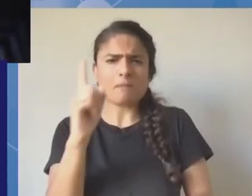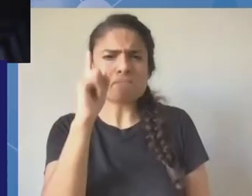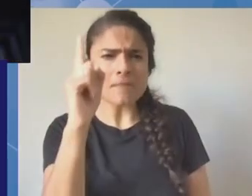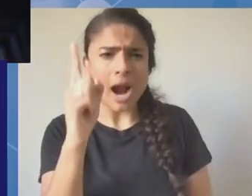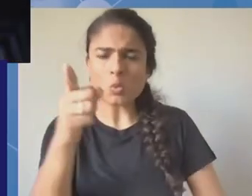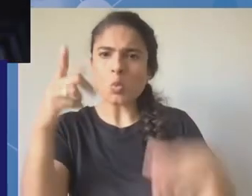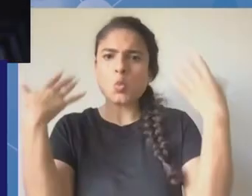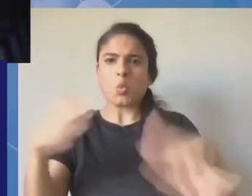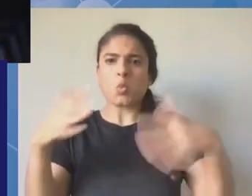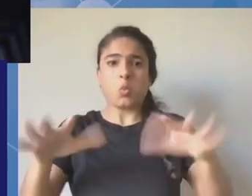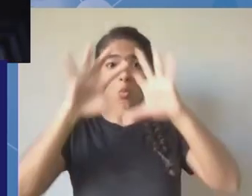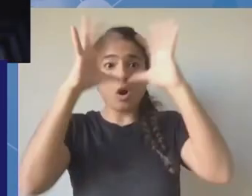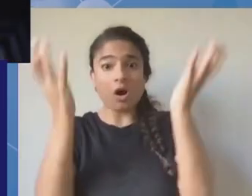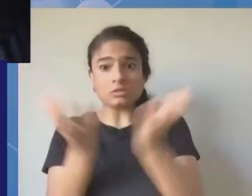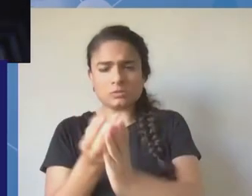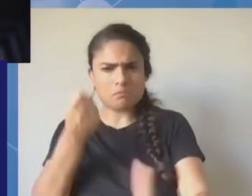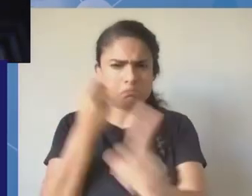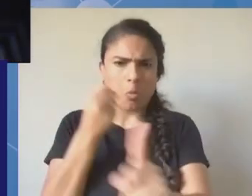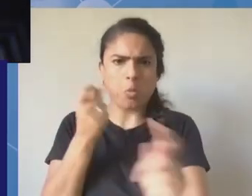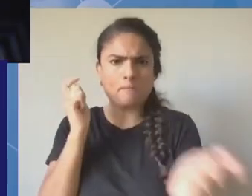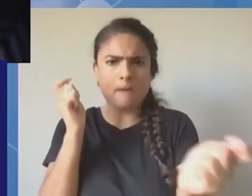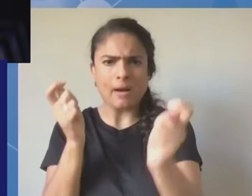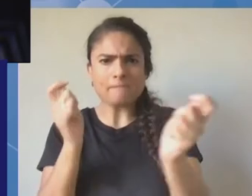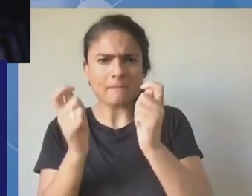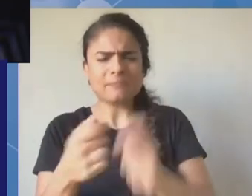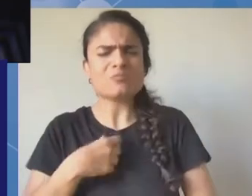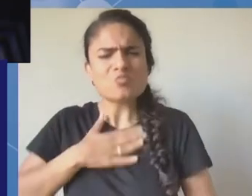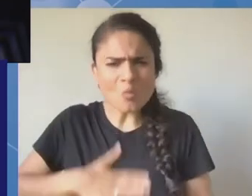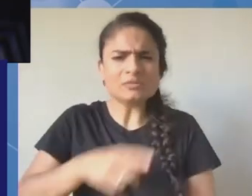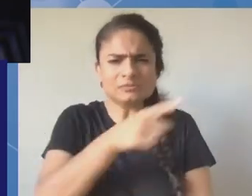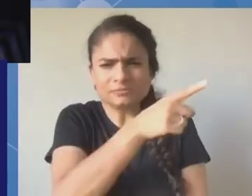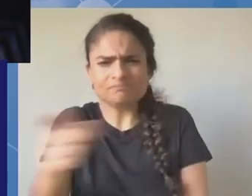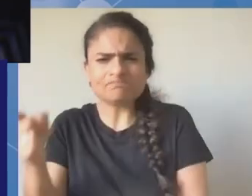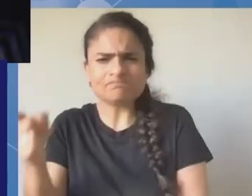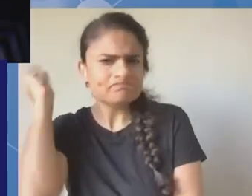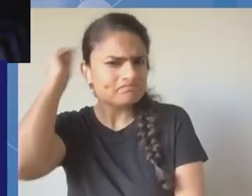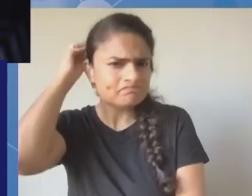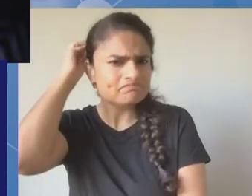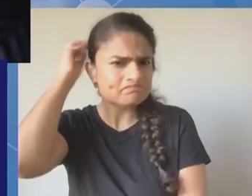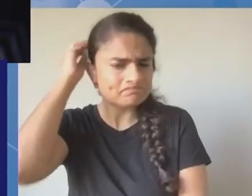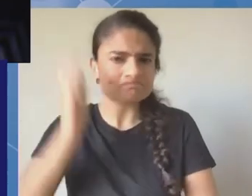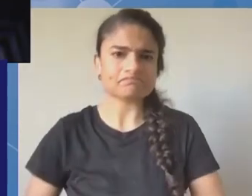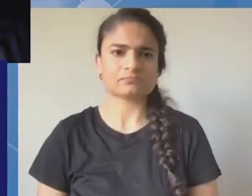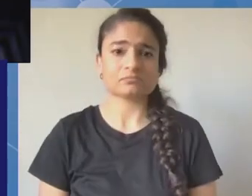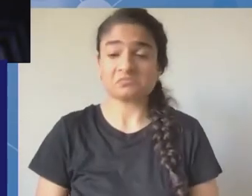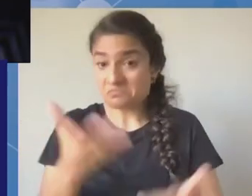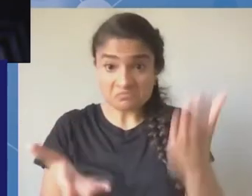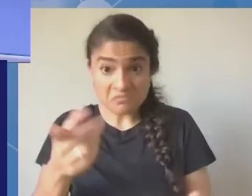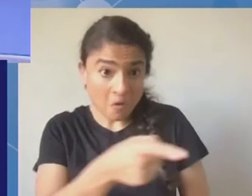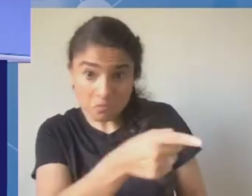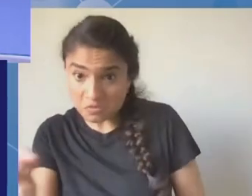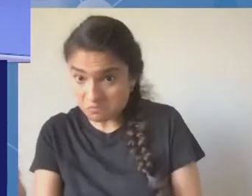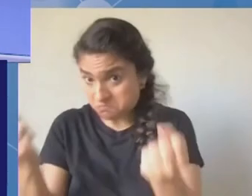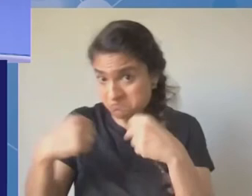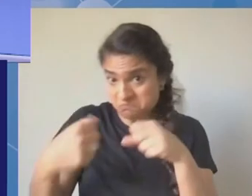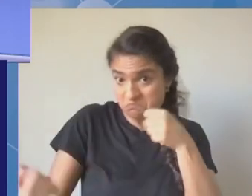人数并不是很多，但是他们所做的都是非常无视的全球的一